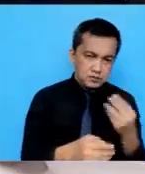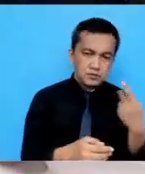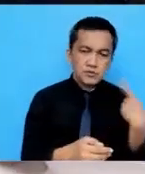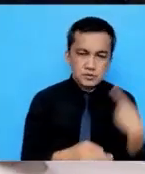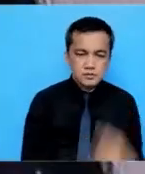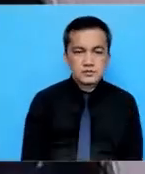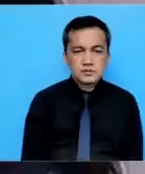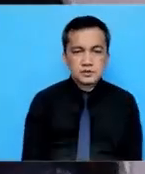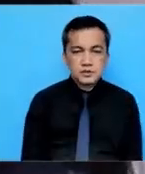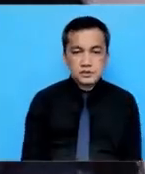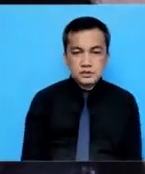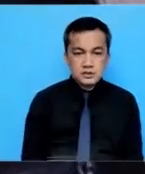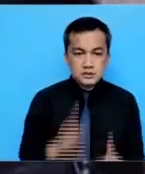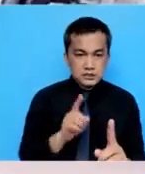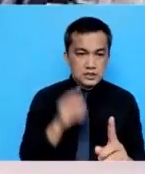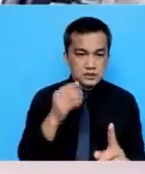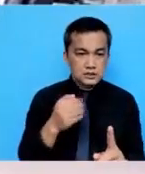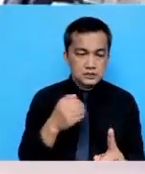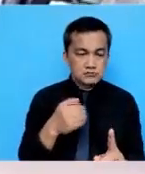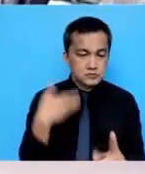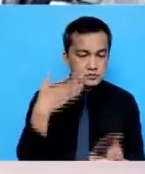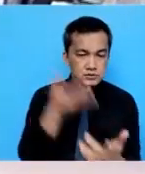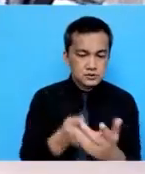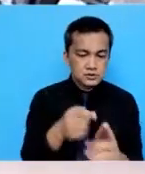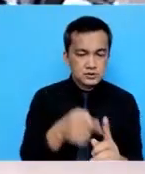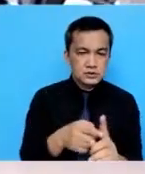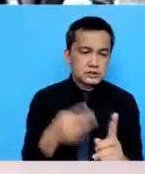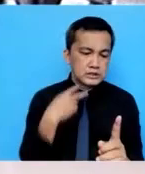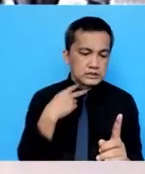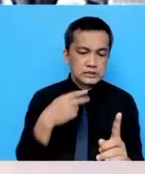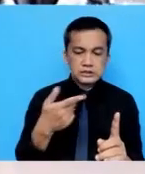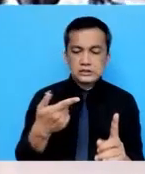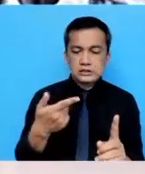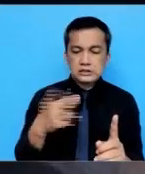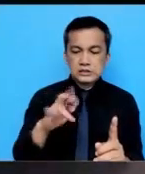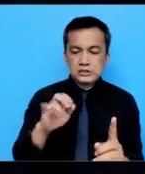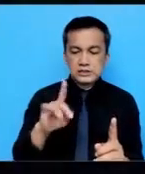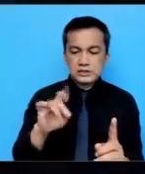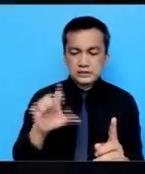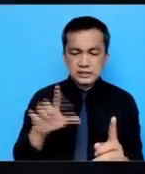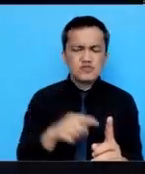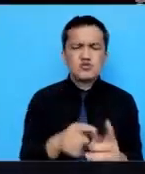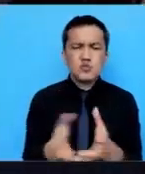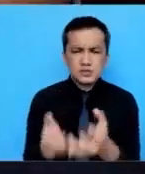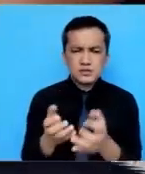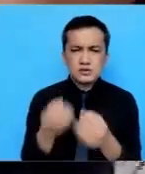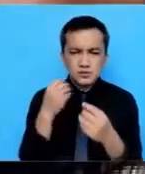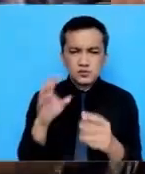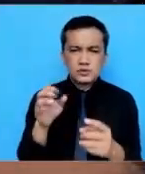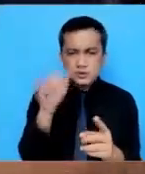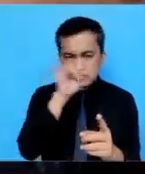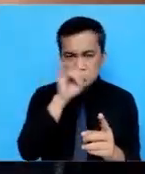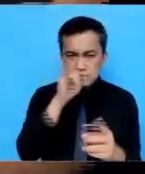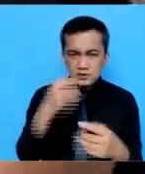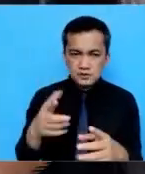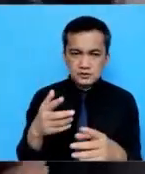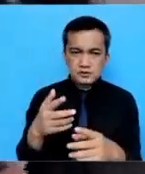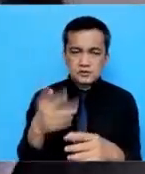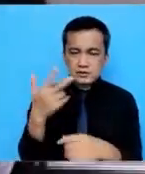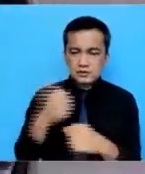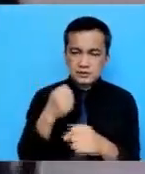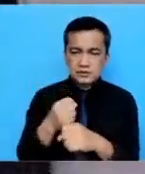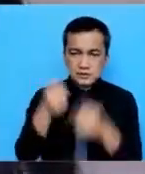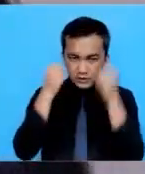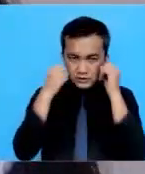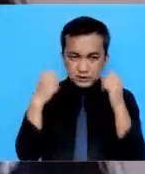mga naabutan naming stranded si Grendel. Sabik na sana siyang umuwi ulit ng Iloilo matapos ang tatlong taon sa Saudi Arabia. Noong Sabado pa raw